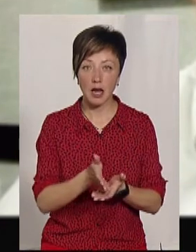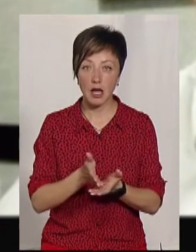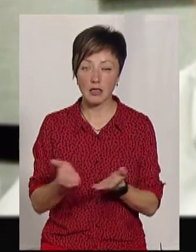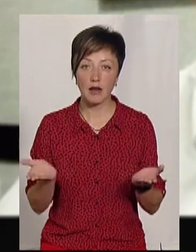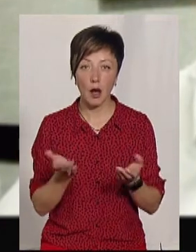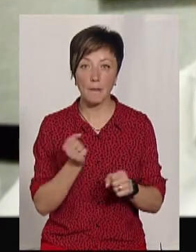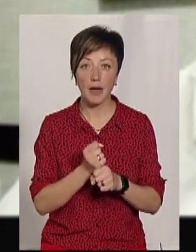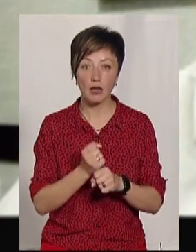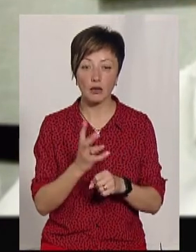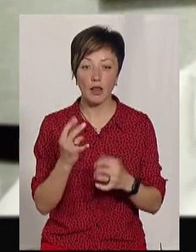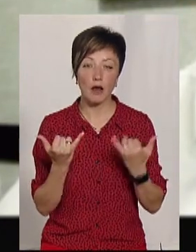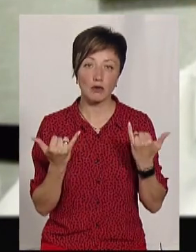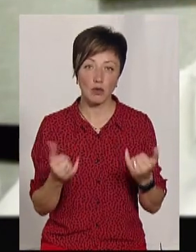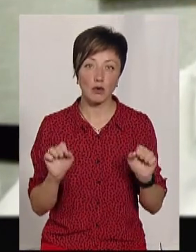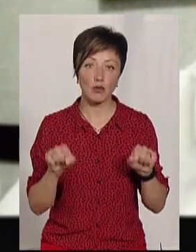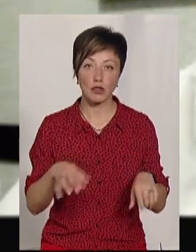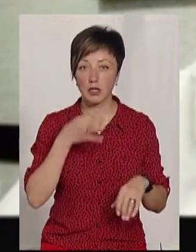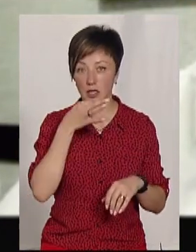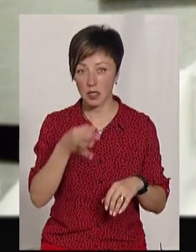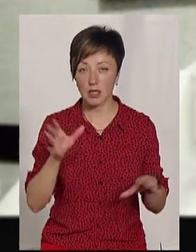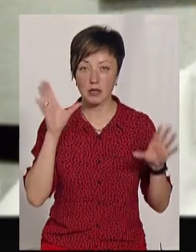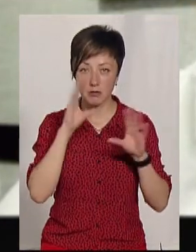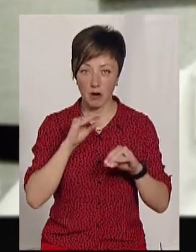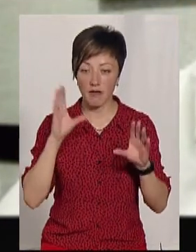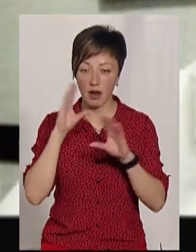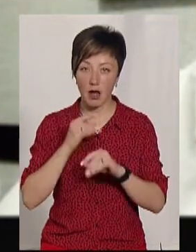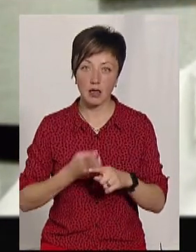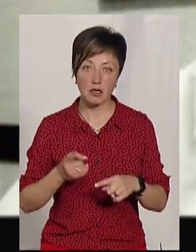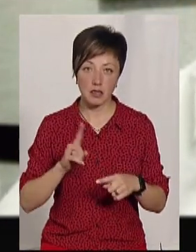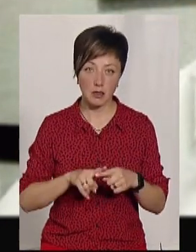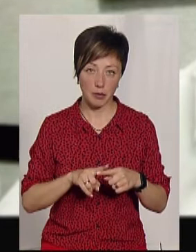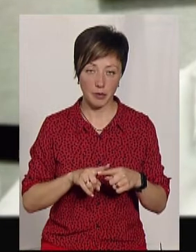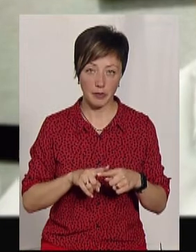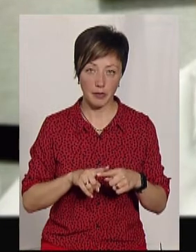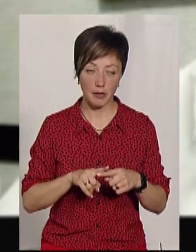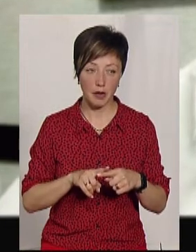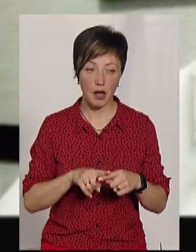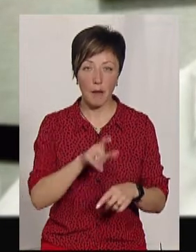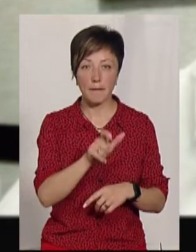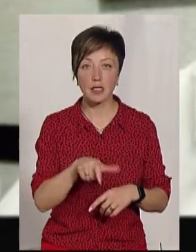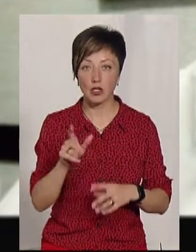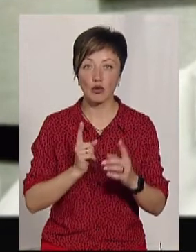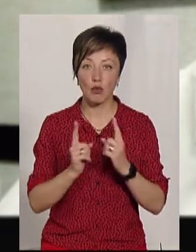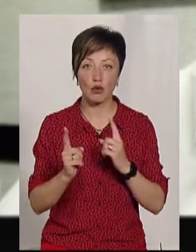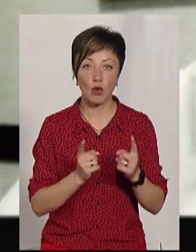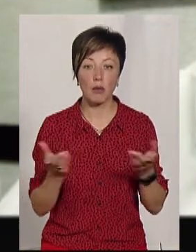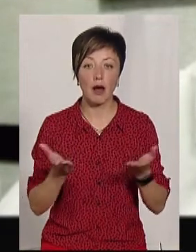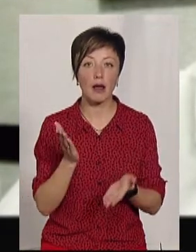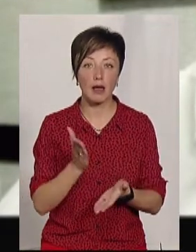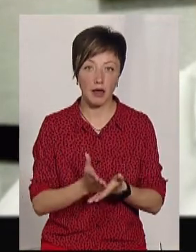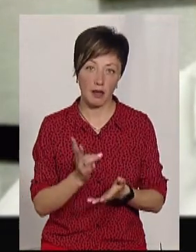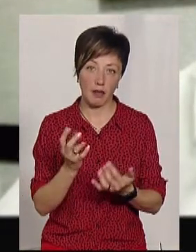спецрейсів, яка працює на сьогодні, можна сказати, що вона справляється з тим пасажиропотоком, який є на